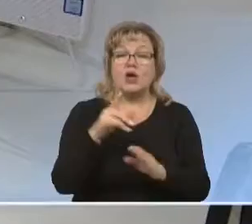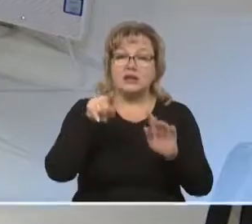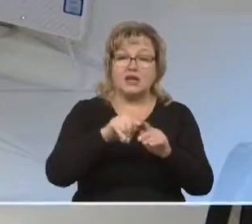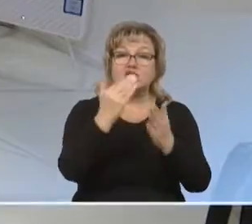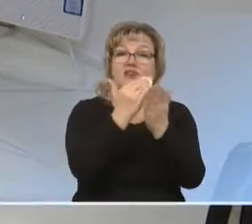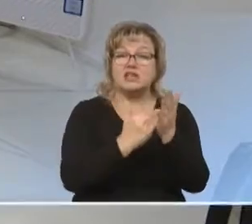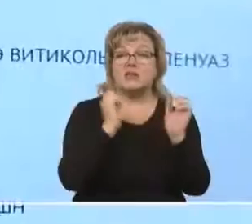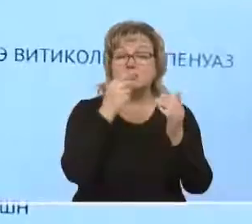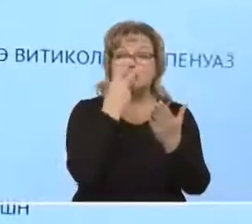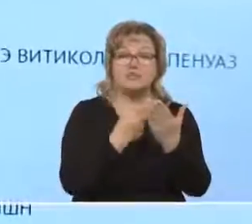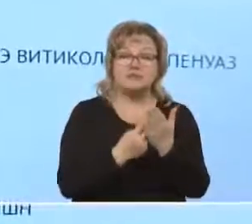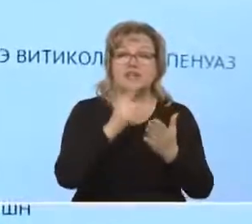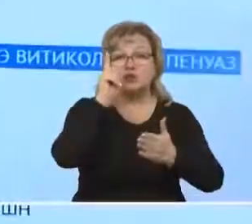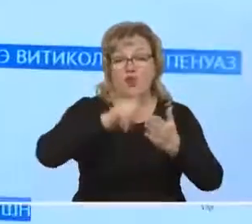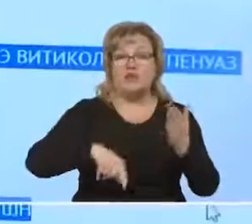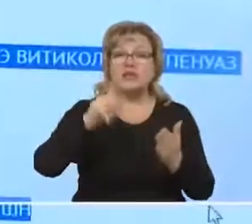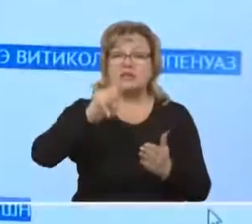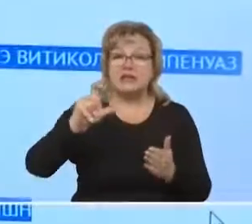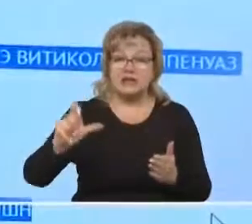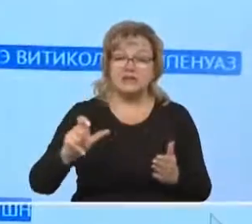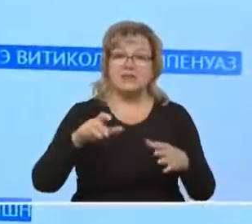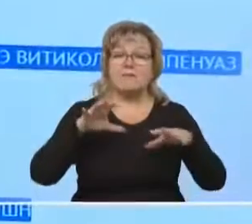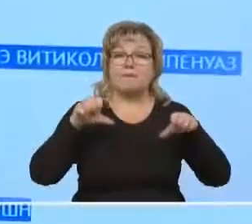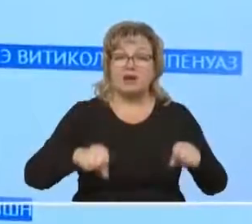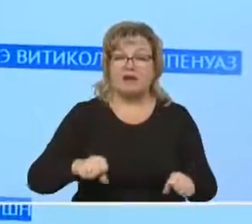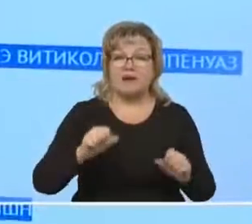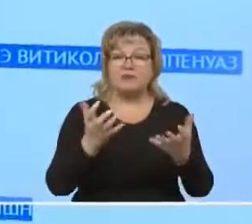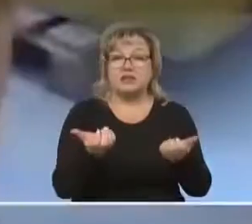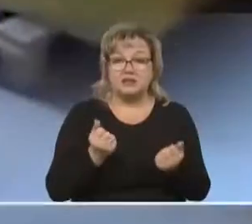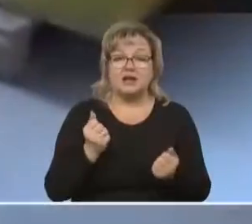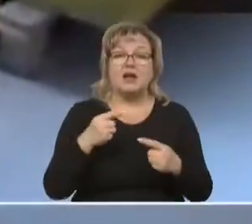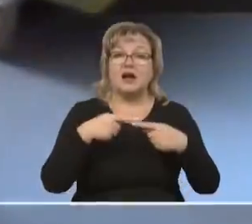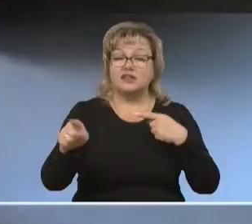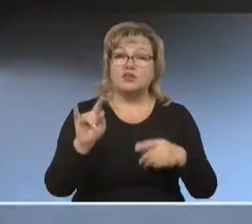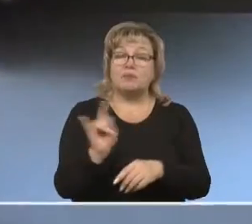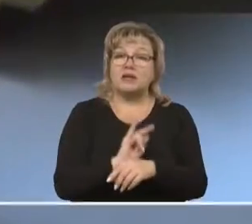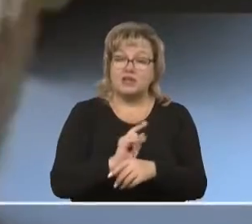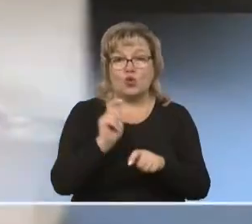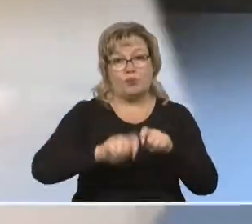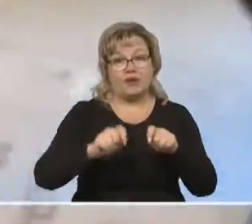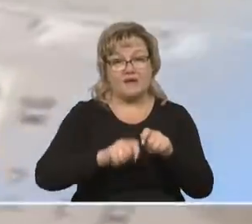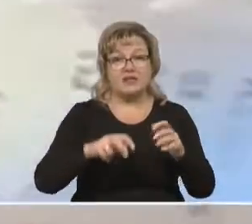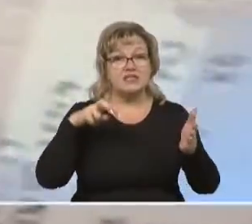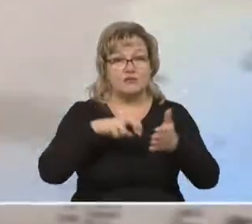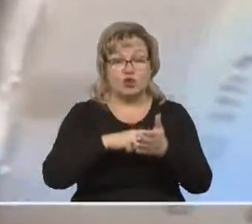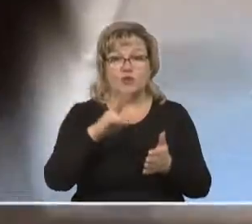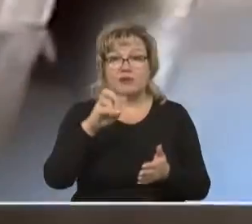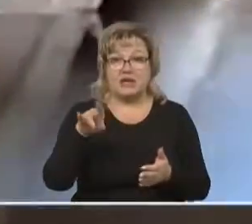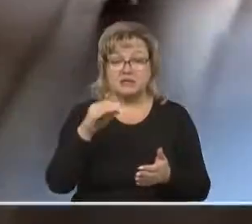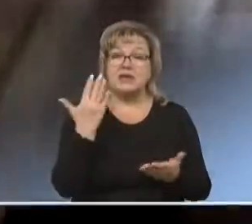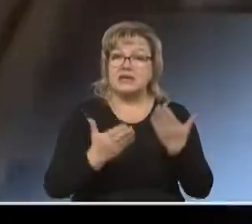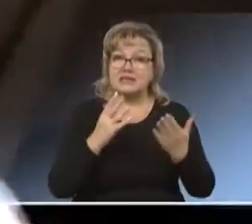можно посмотреть всех доверенных лиц правообладателя. Еще один способ отличить подделку – проверить символику на бренде, если